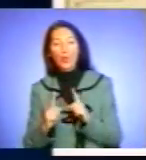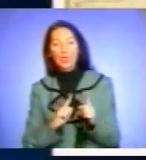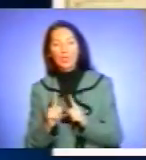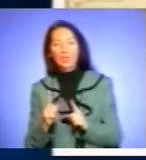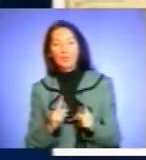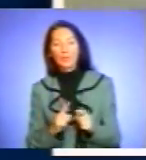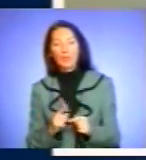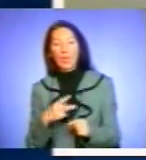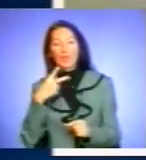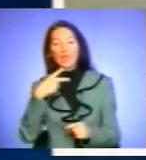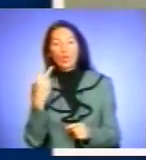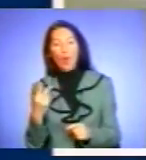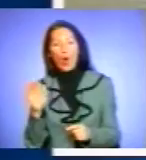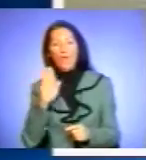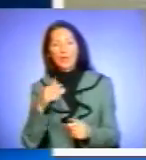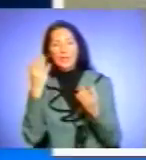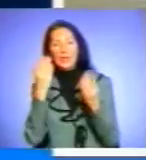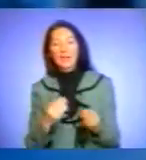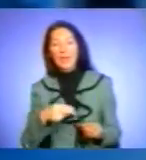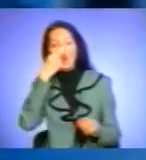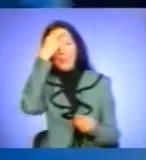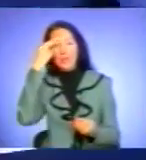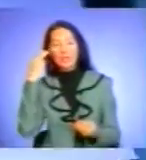22 вересня – День партизанської слави.